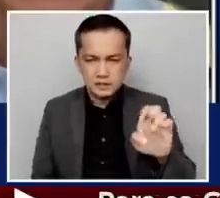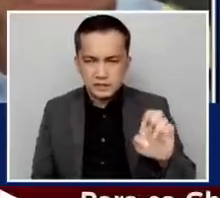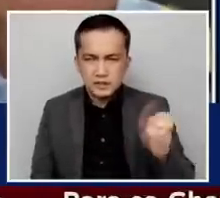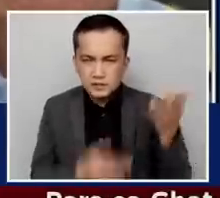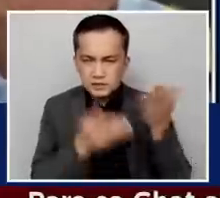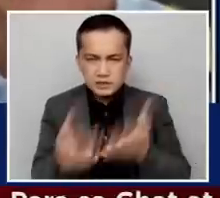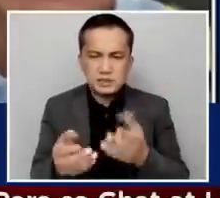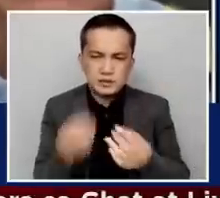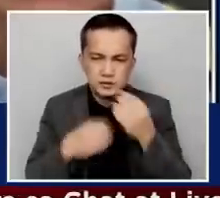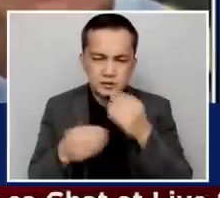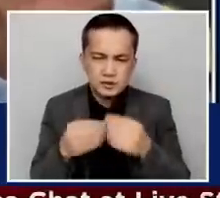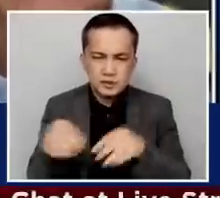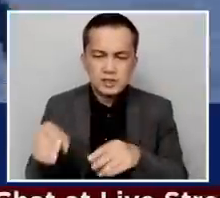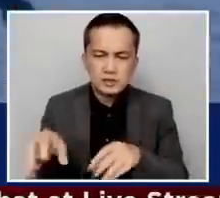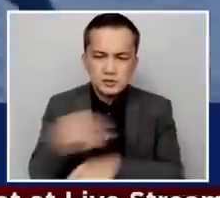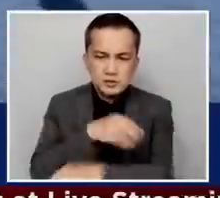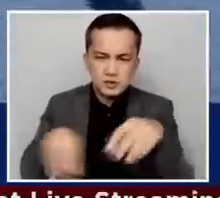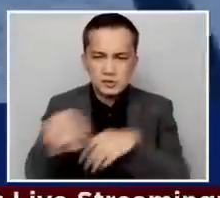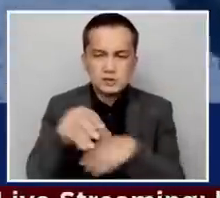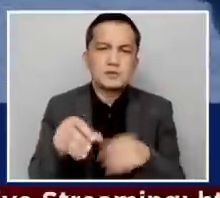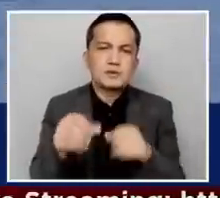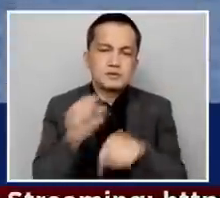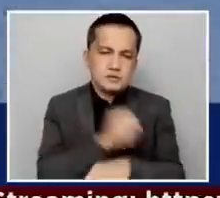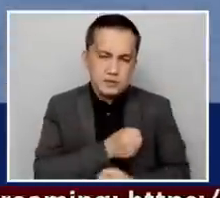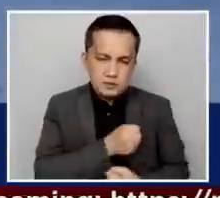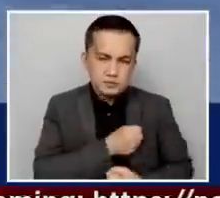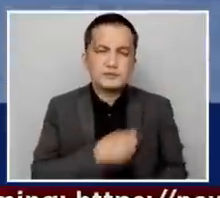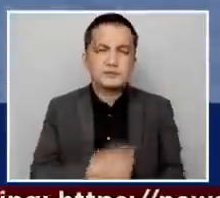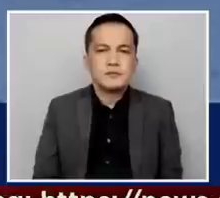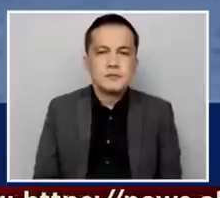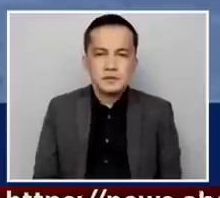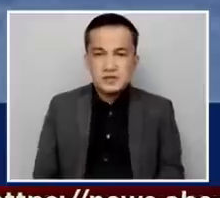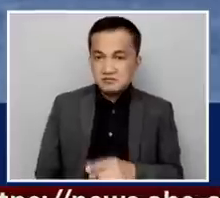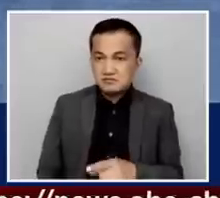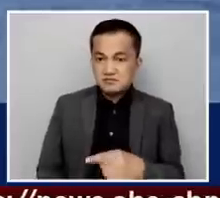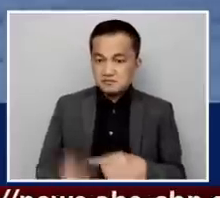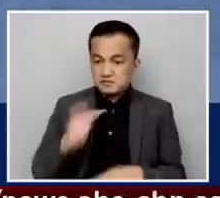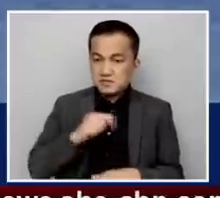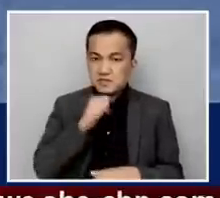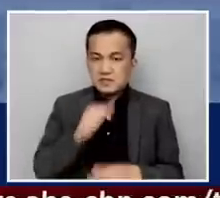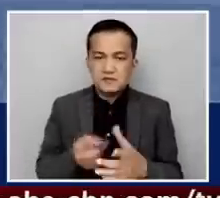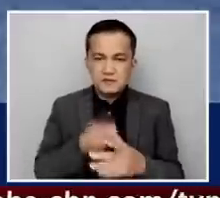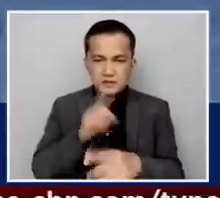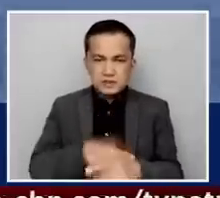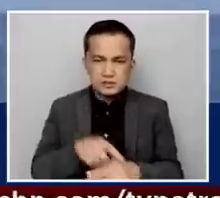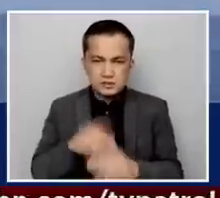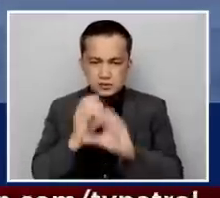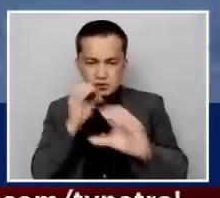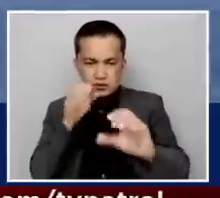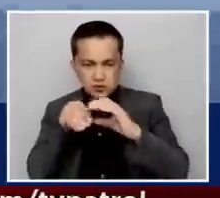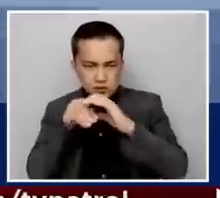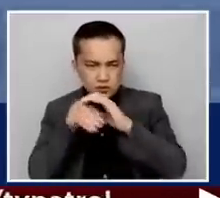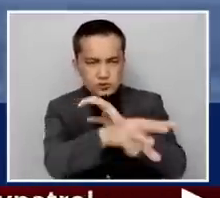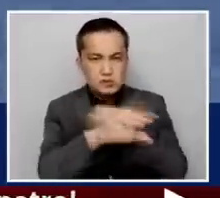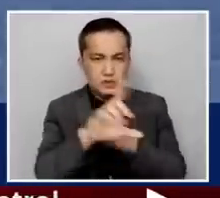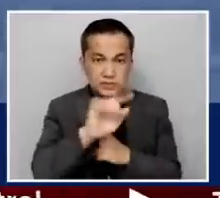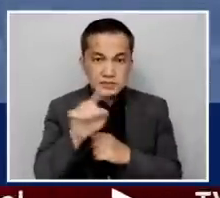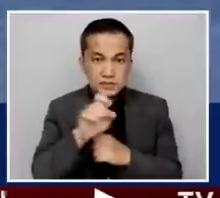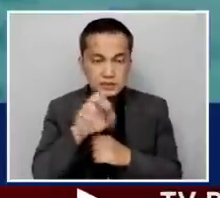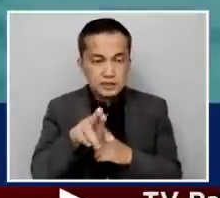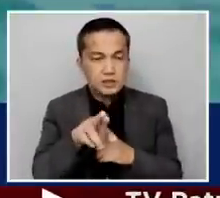at makakapag-rotate ng ating mga sundalo. Hindi rin umano ito ang unang beses na tinutukan ng China ng laser ang barko ng